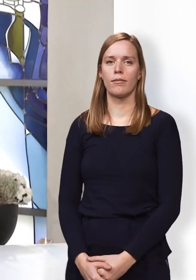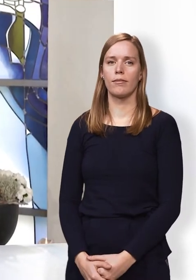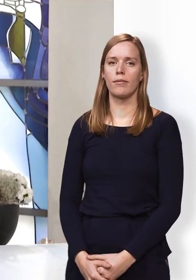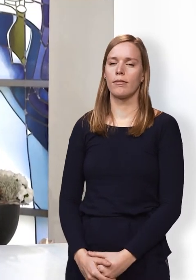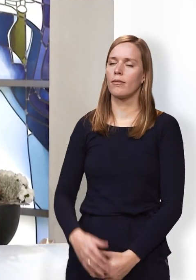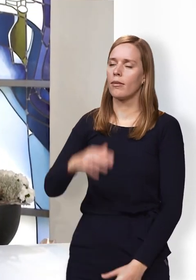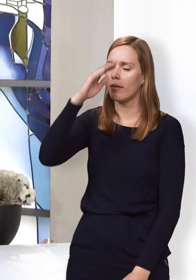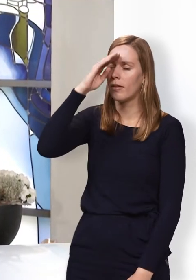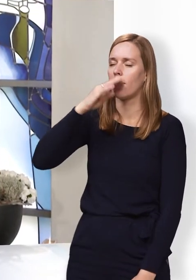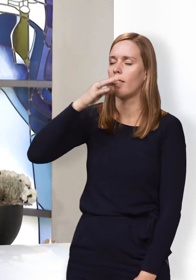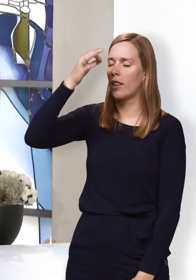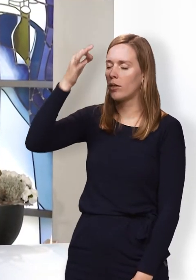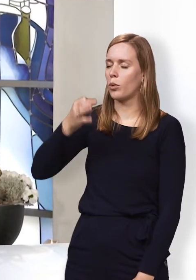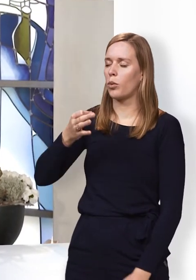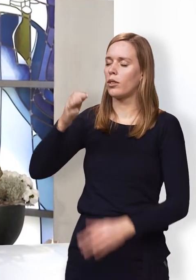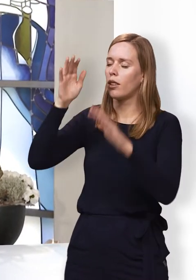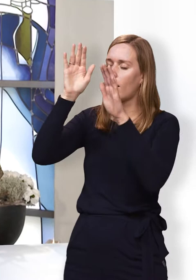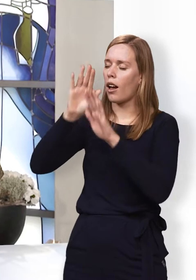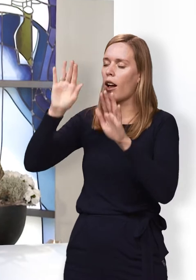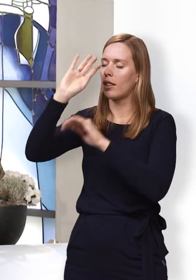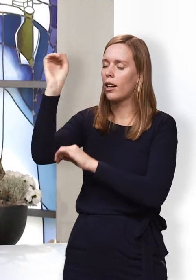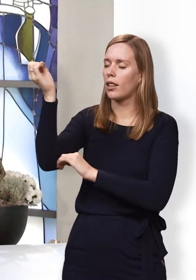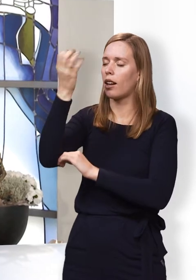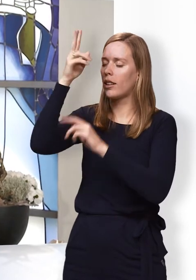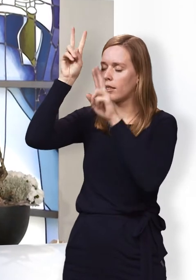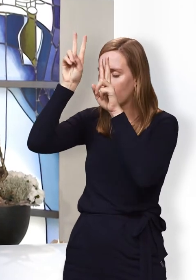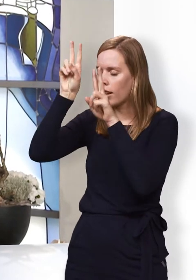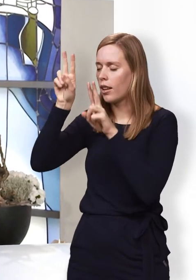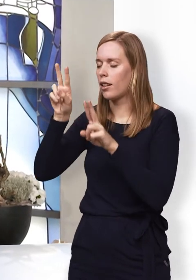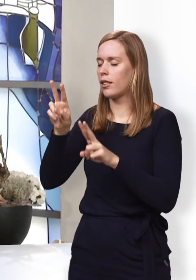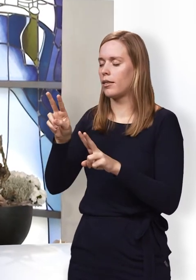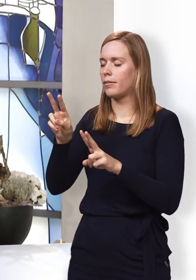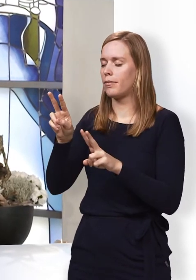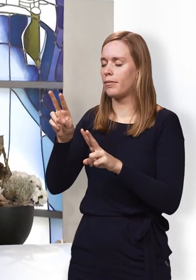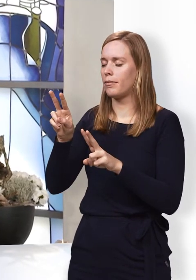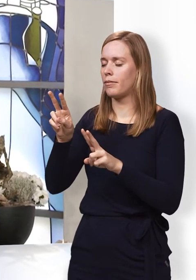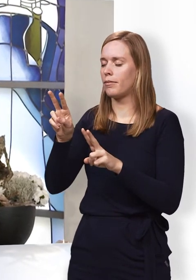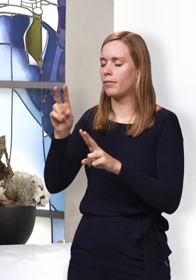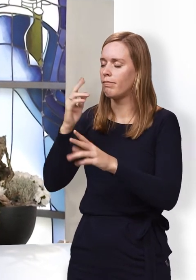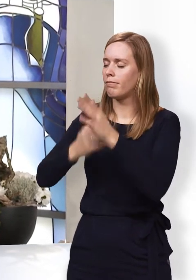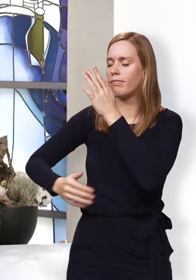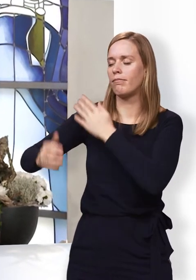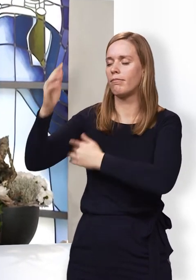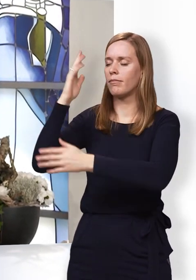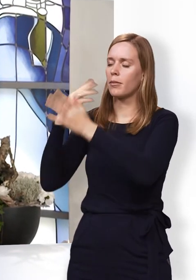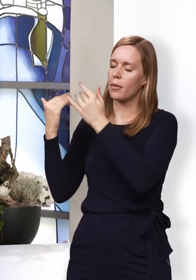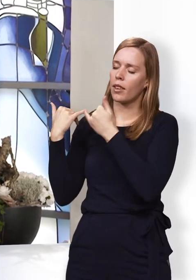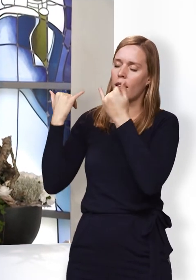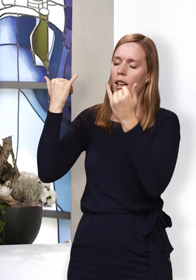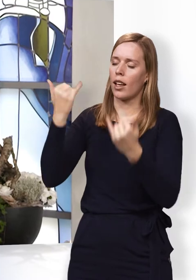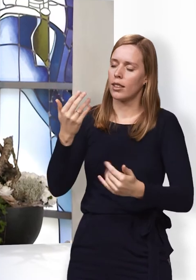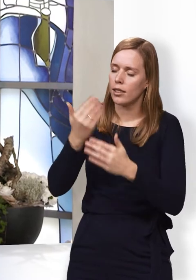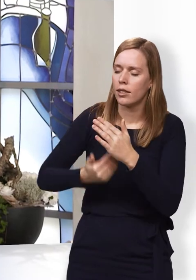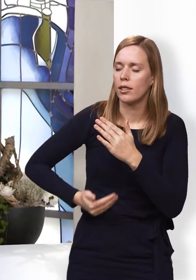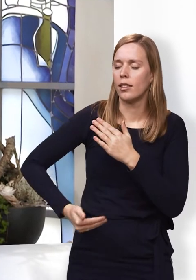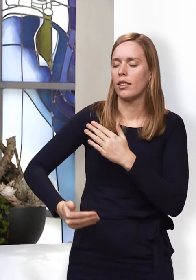Ehre sei dem Vater und dem Sohn und dem Heiligen Geist, wie es war im Anfang, so auch jetzt und